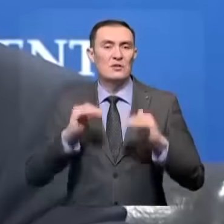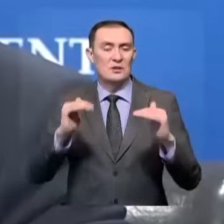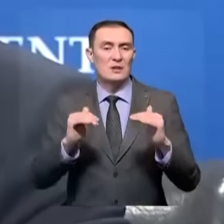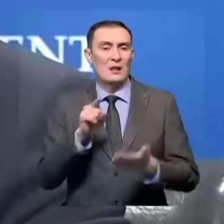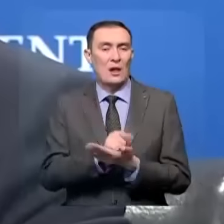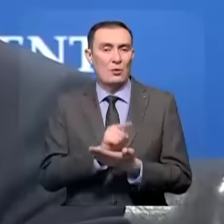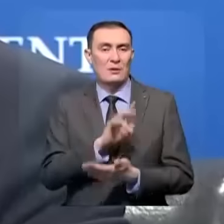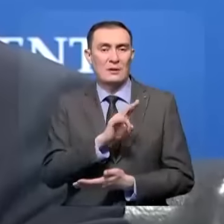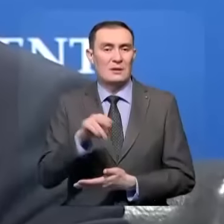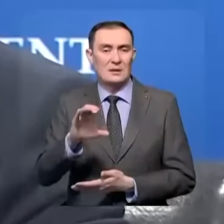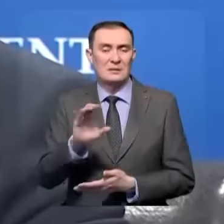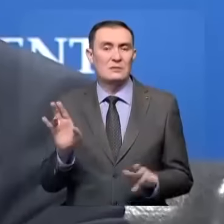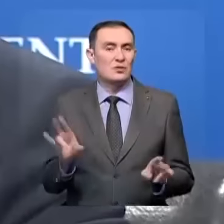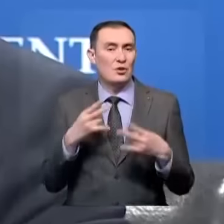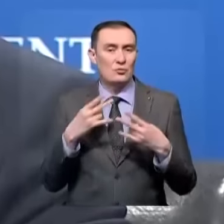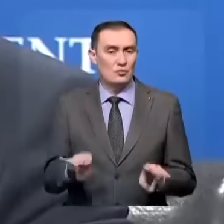не требуется. Она